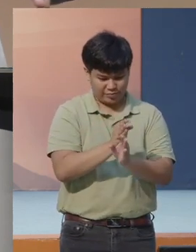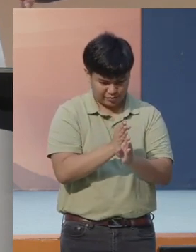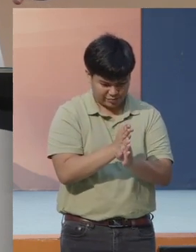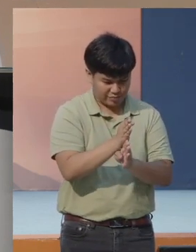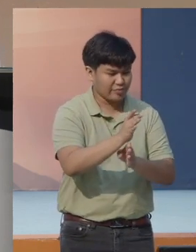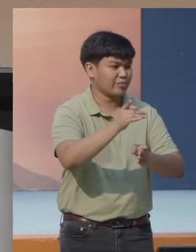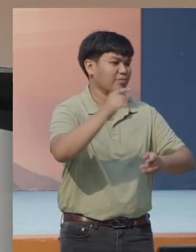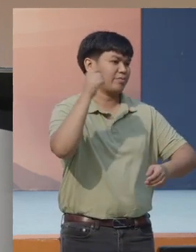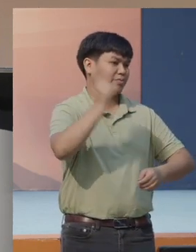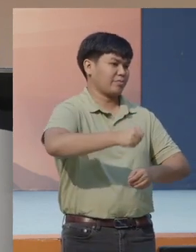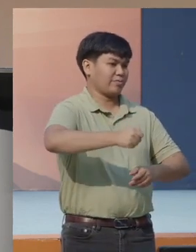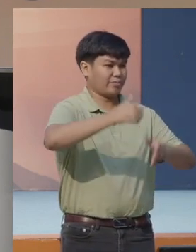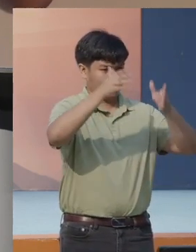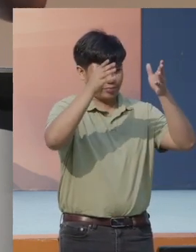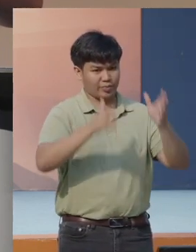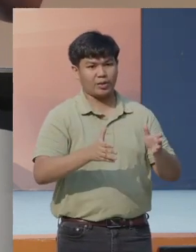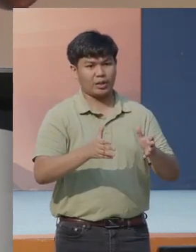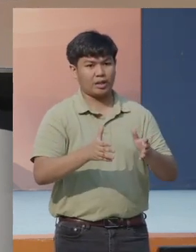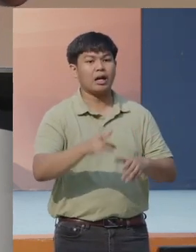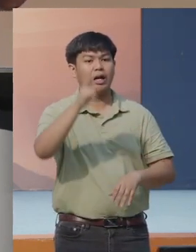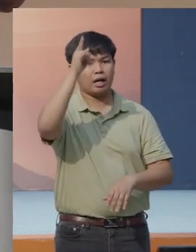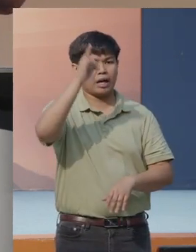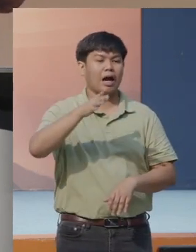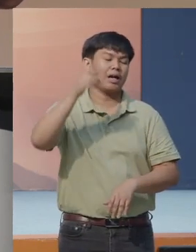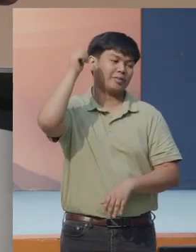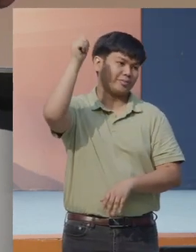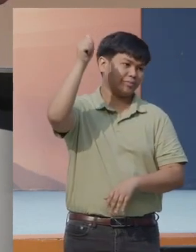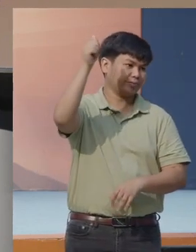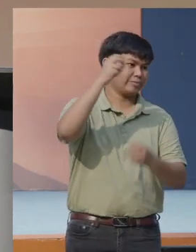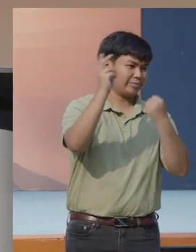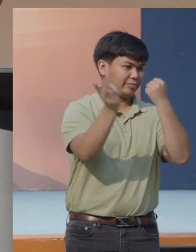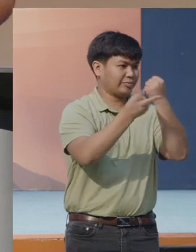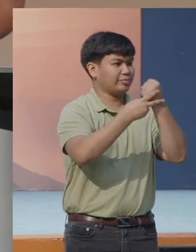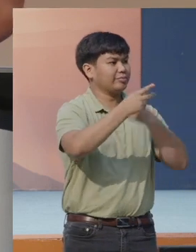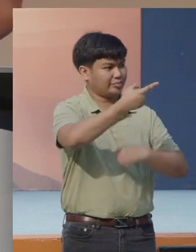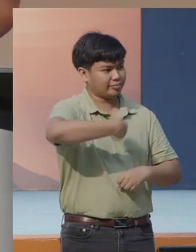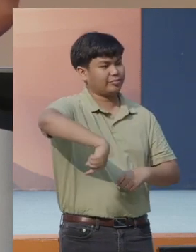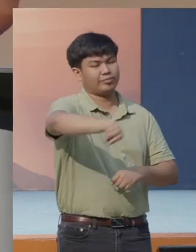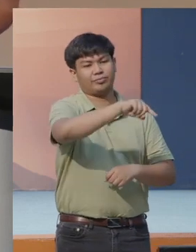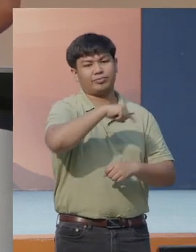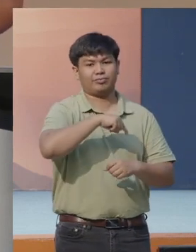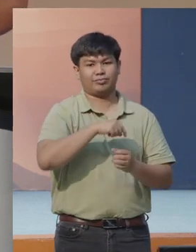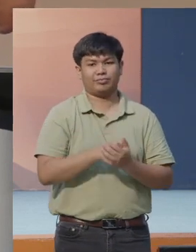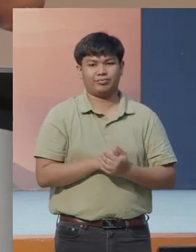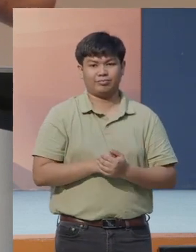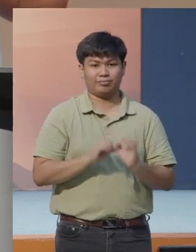hukom. At siya mismo ang sasaklolo para sa kanyang mga anak.